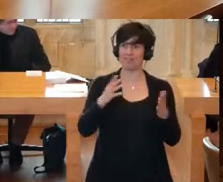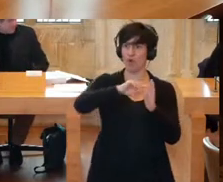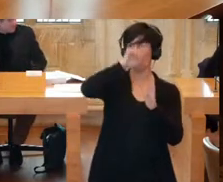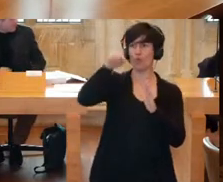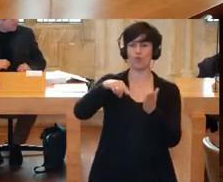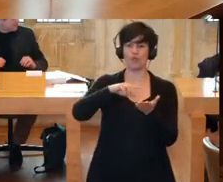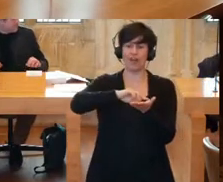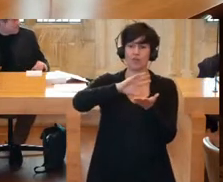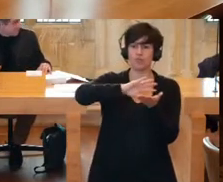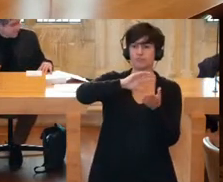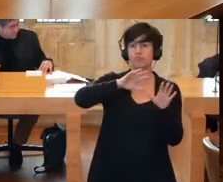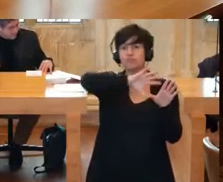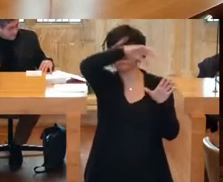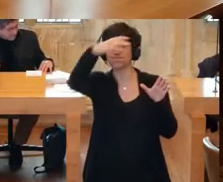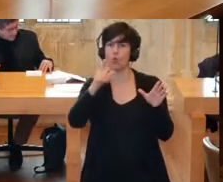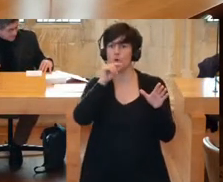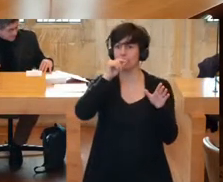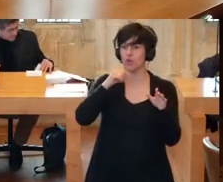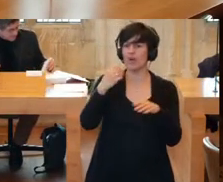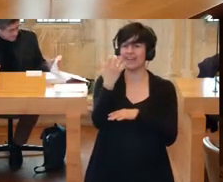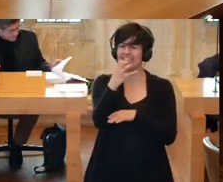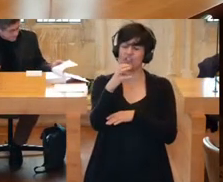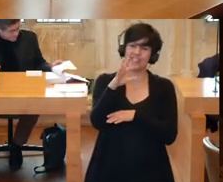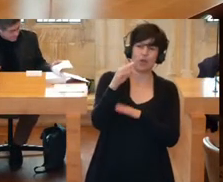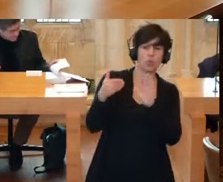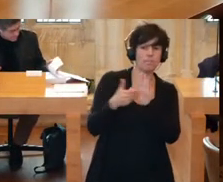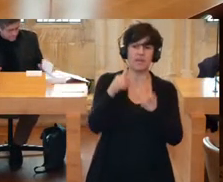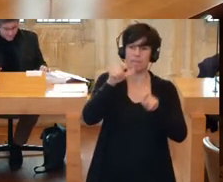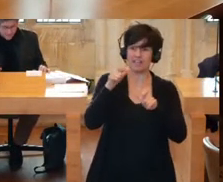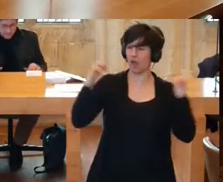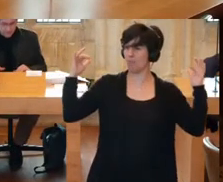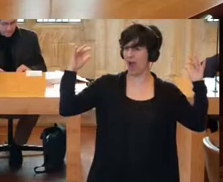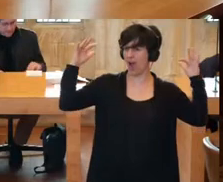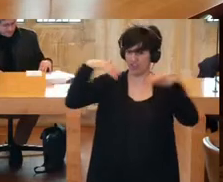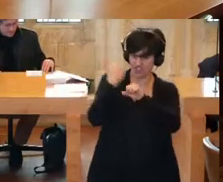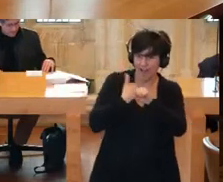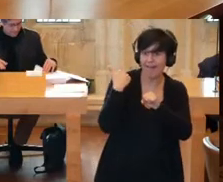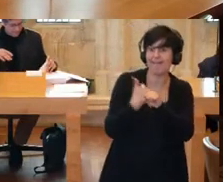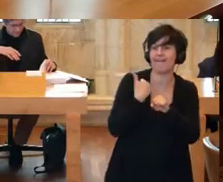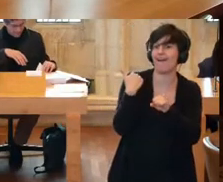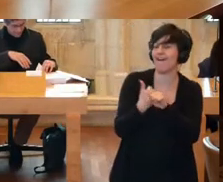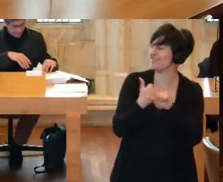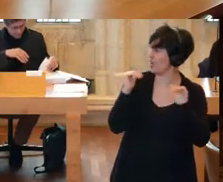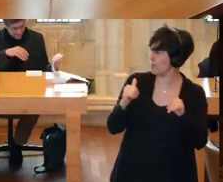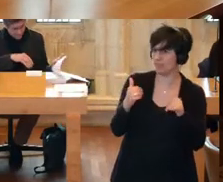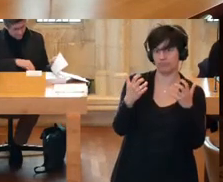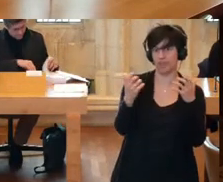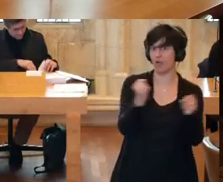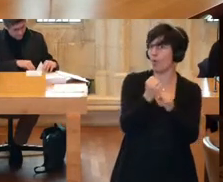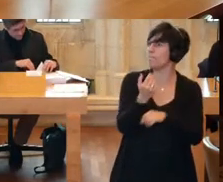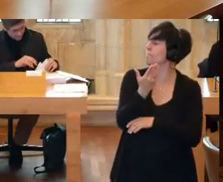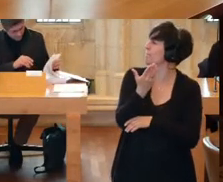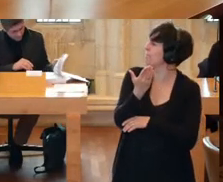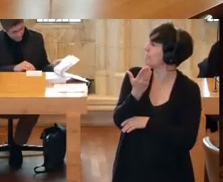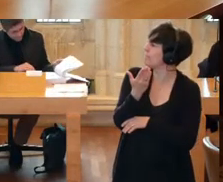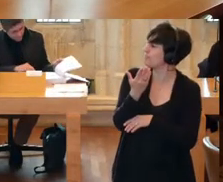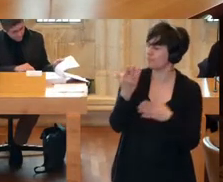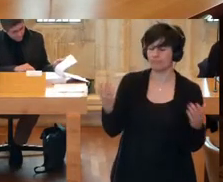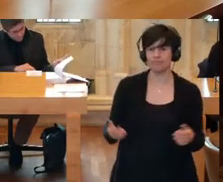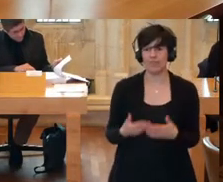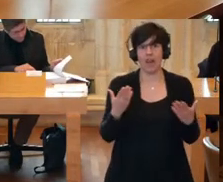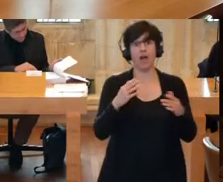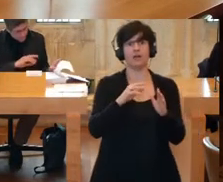maintenant 30 ans donc, ce sont près de 450 000 personnes qui vont à la colline aux oiseaux. À l'occasion de son